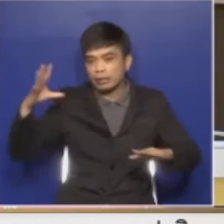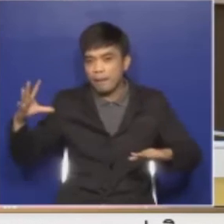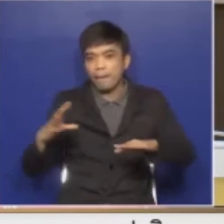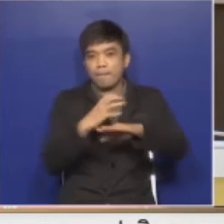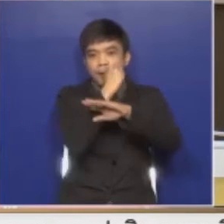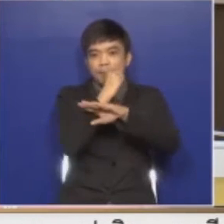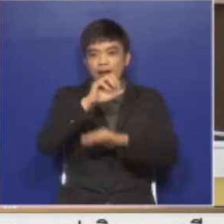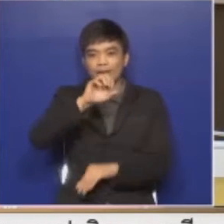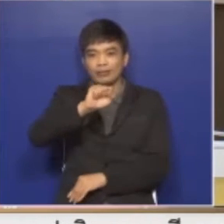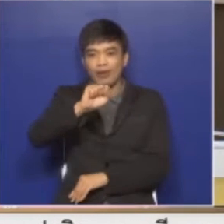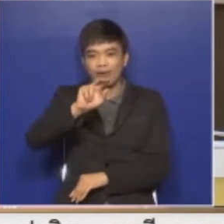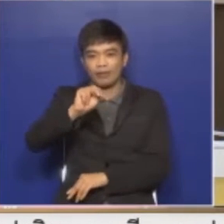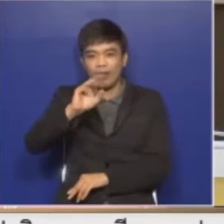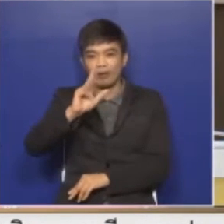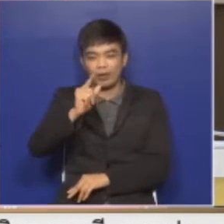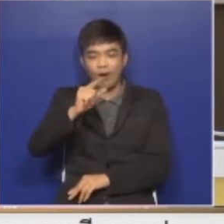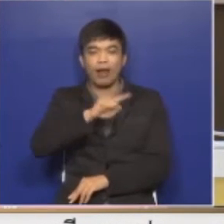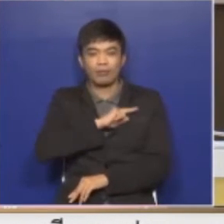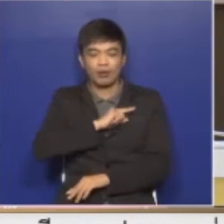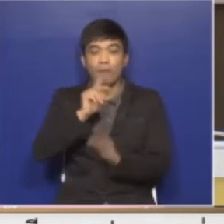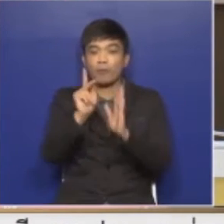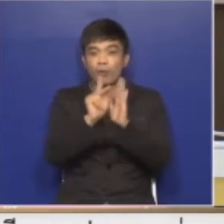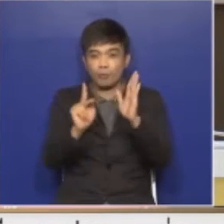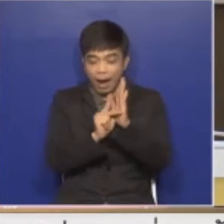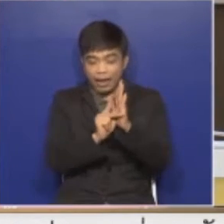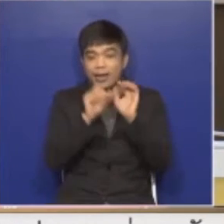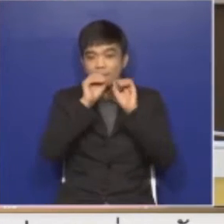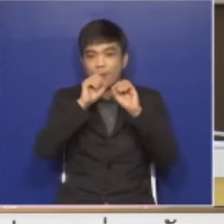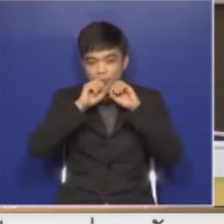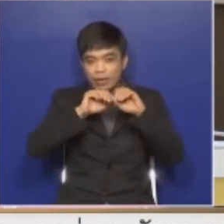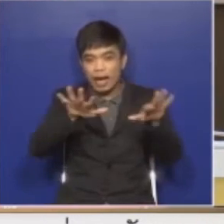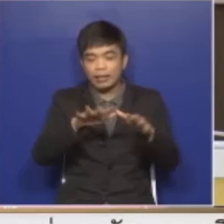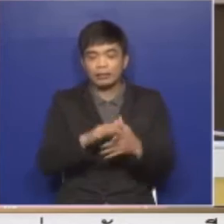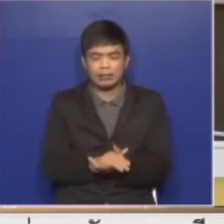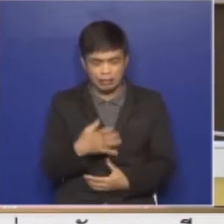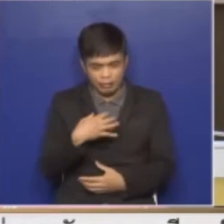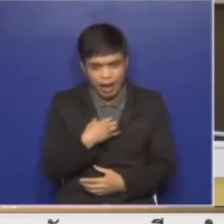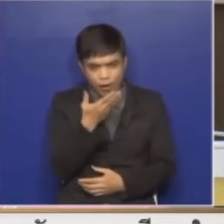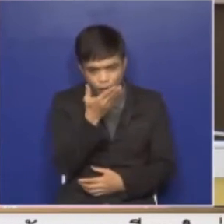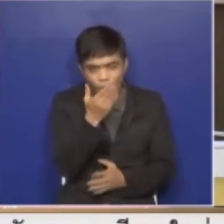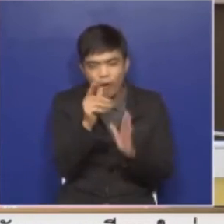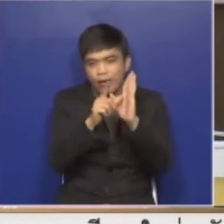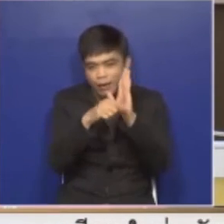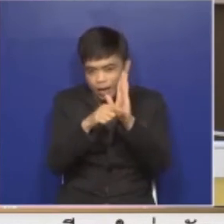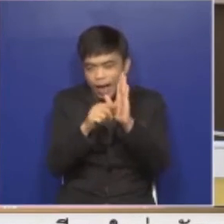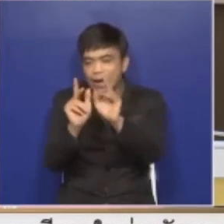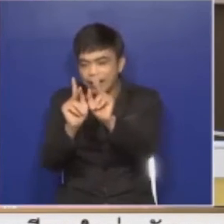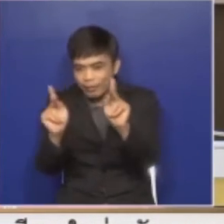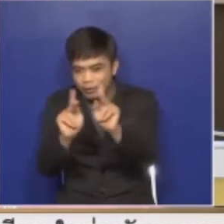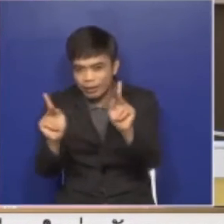สนชก็เป็นคนออกกฎหมายฉบับนี้นะครับสิ่งที่ผมอยากจะขออนุญาตให้ทางเลขาธิการและทางคณะกรรมการ